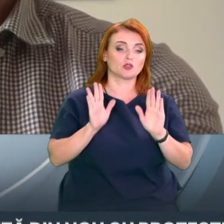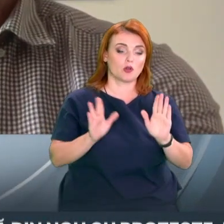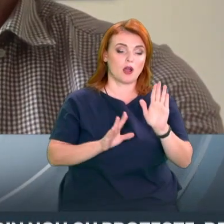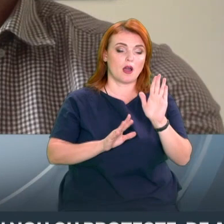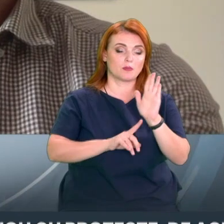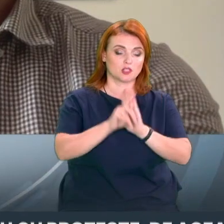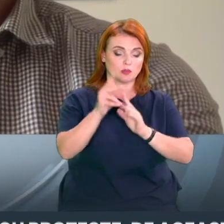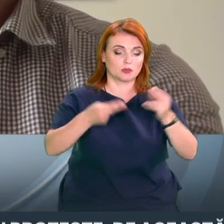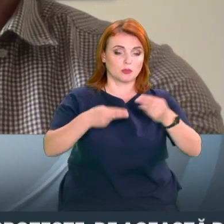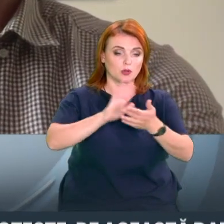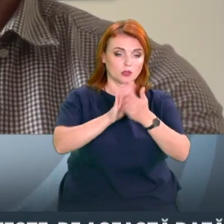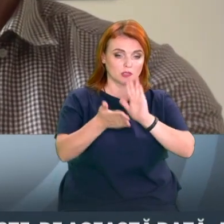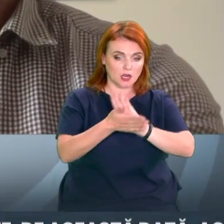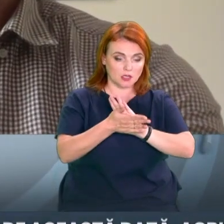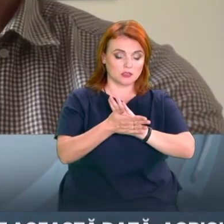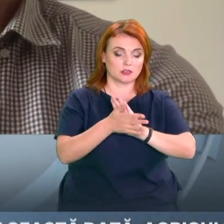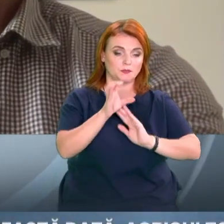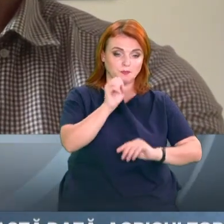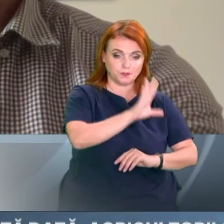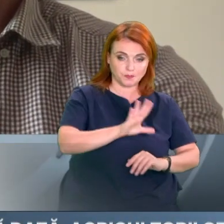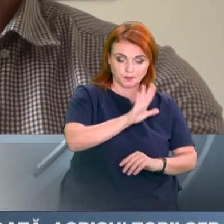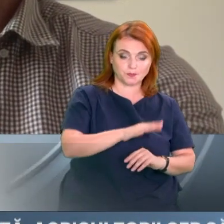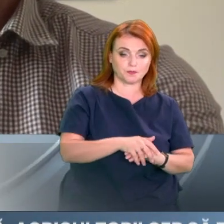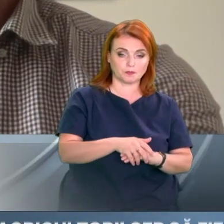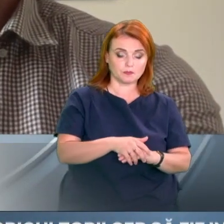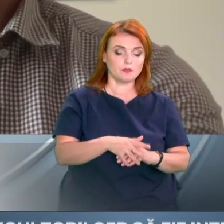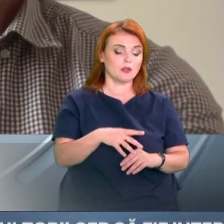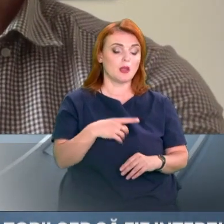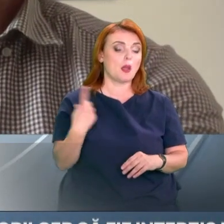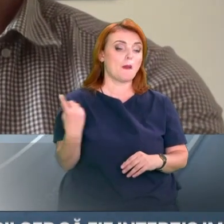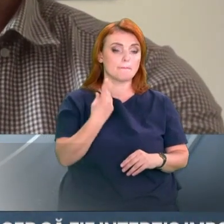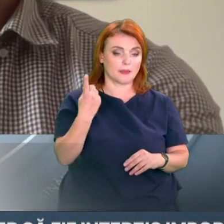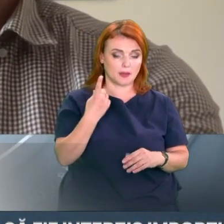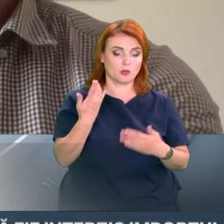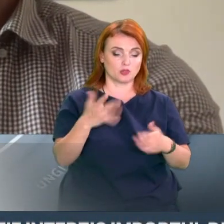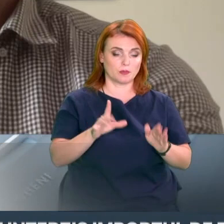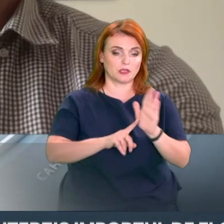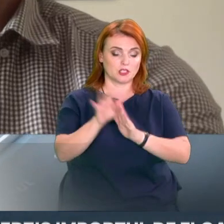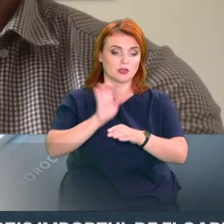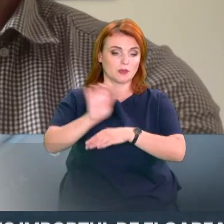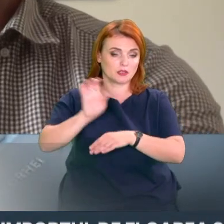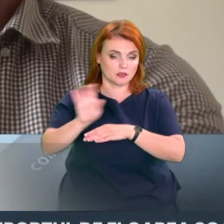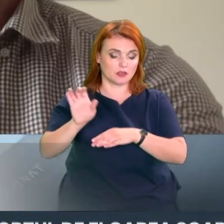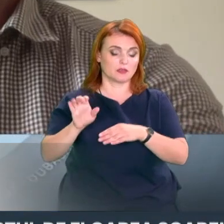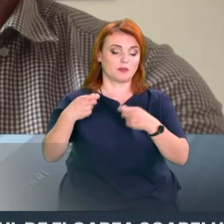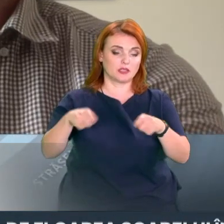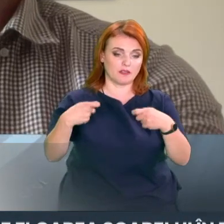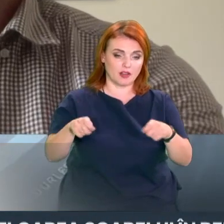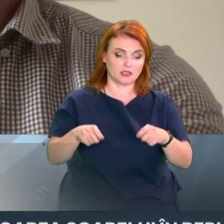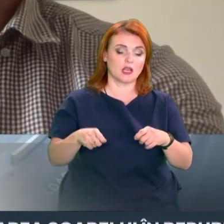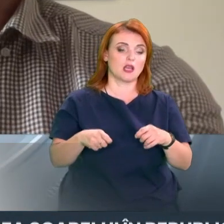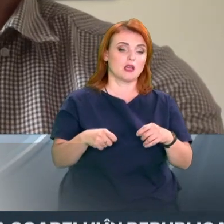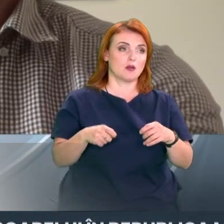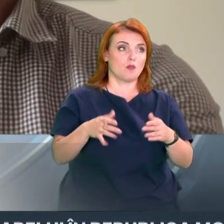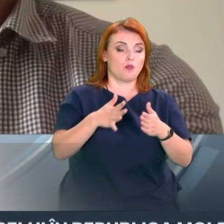valorificat integral cota de atunci de 10.000 de tone, valorificând, exportând mai mult chiar decât